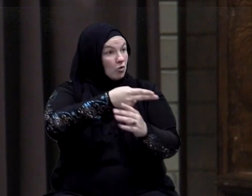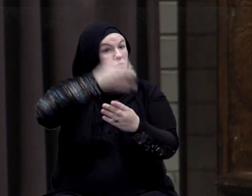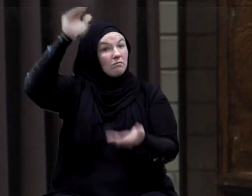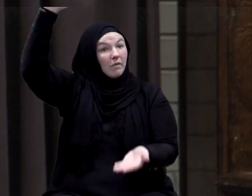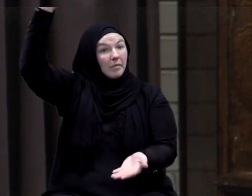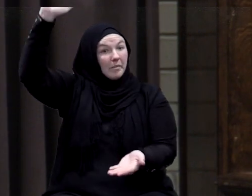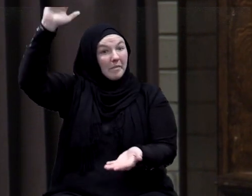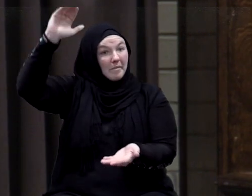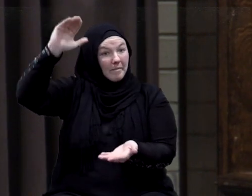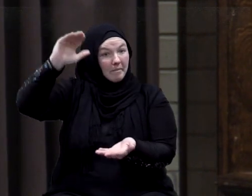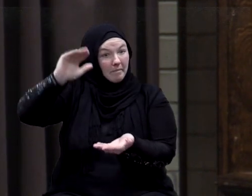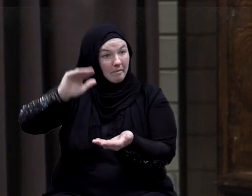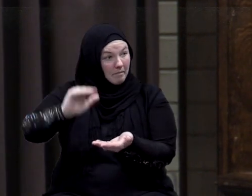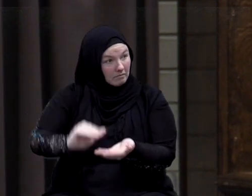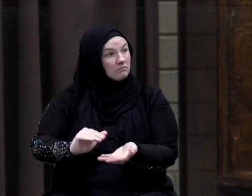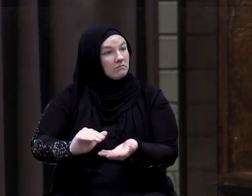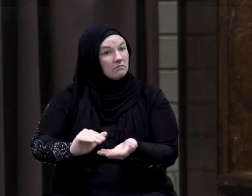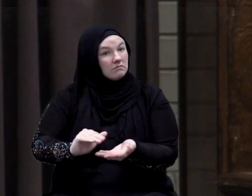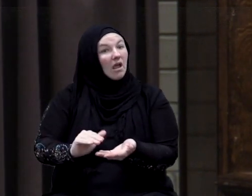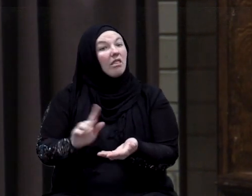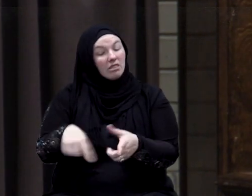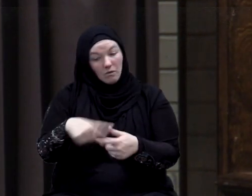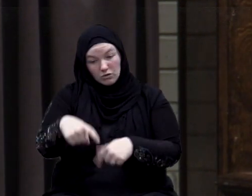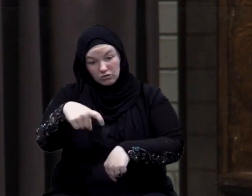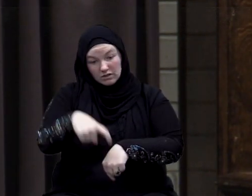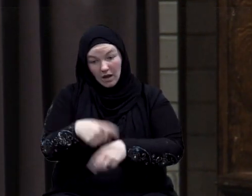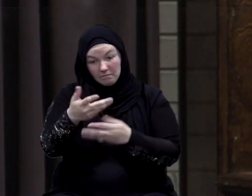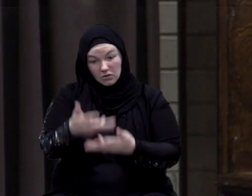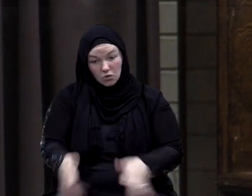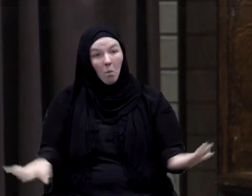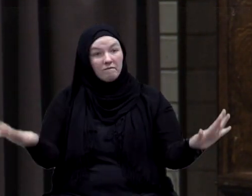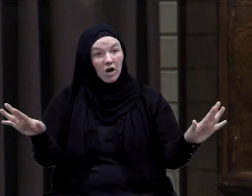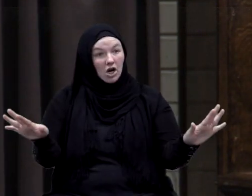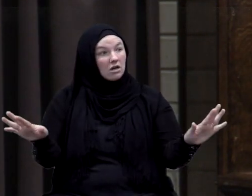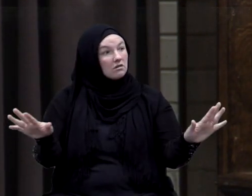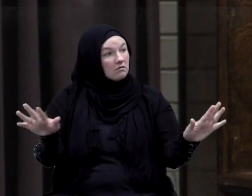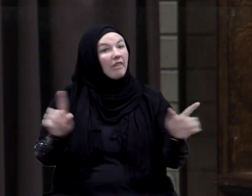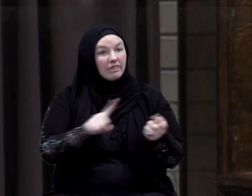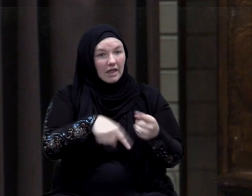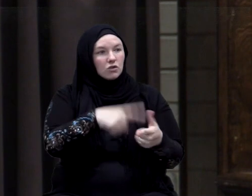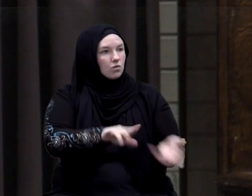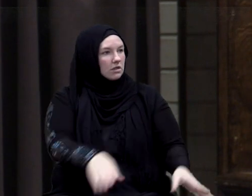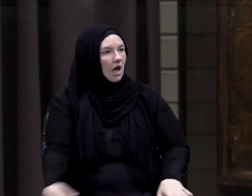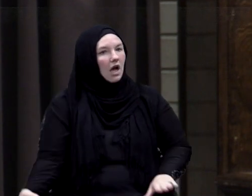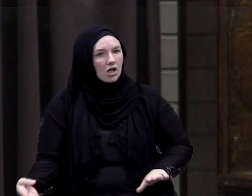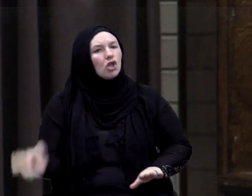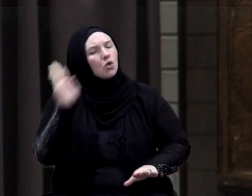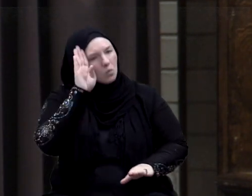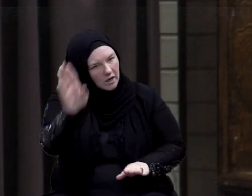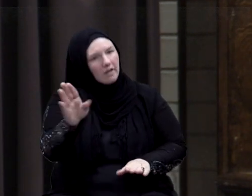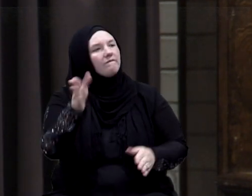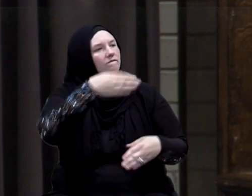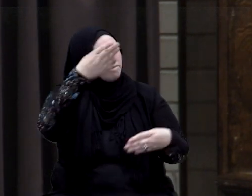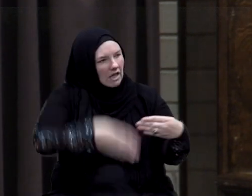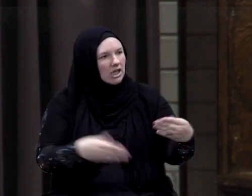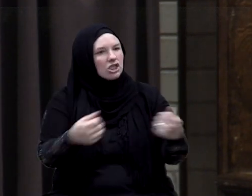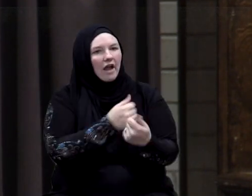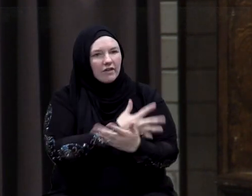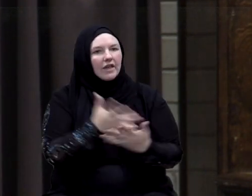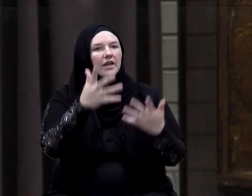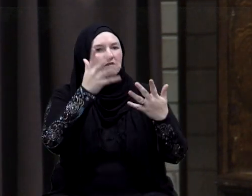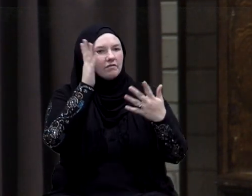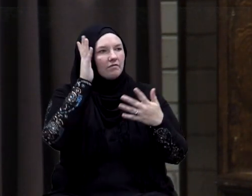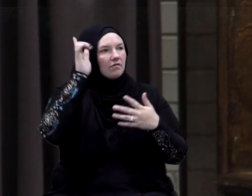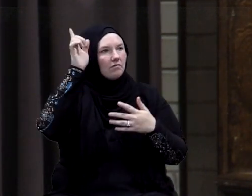وَأَجَلَهَا. Your term has to be over, your provision has to finish. You will finish your provision before you die. So